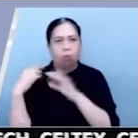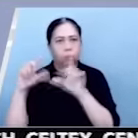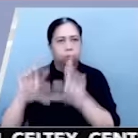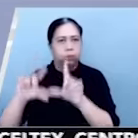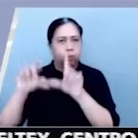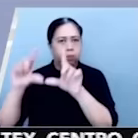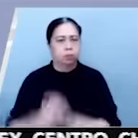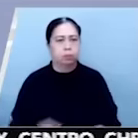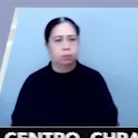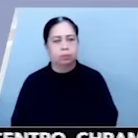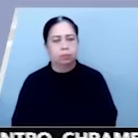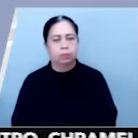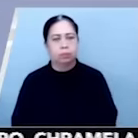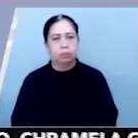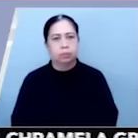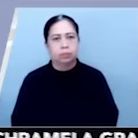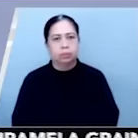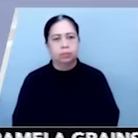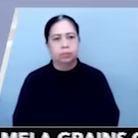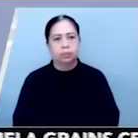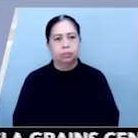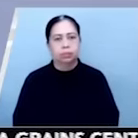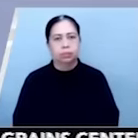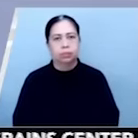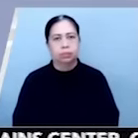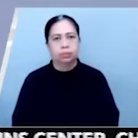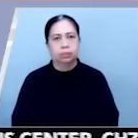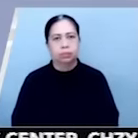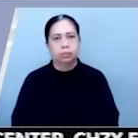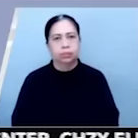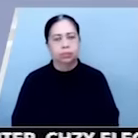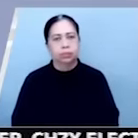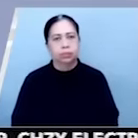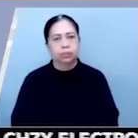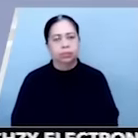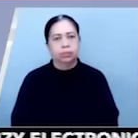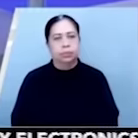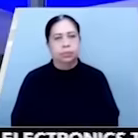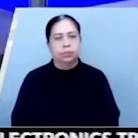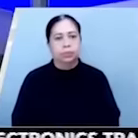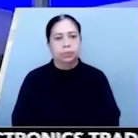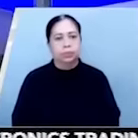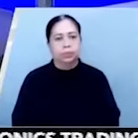GMA Integrated News, Bernadette Reyes, Nakatutok, 24 oras.